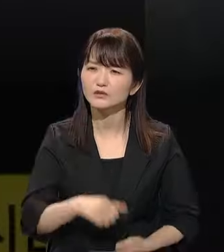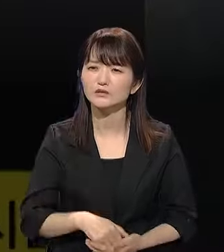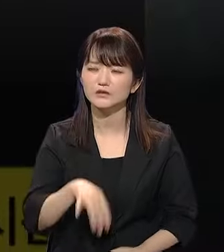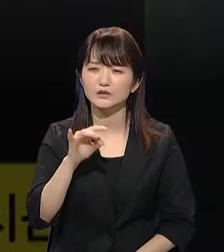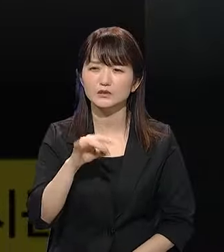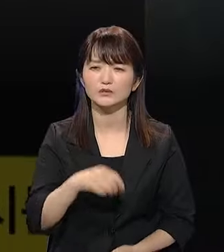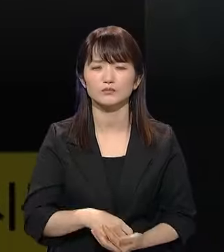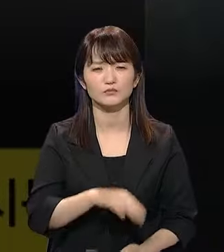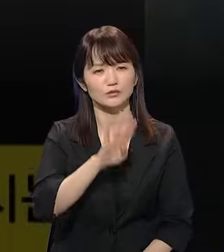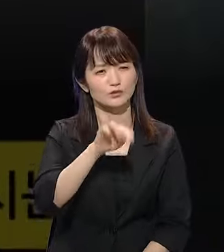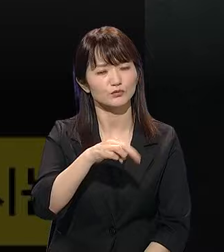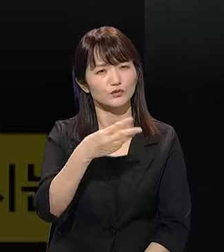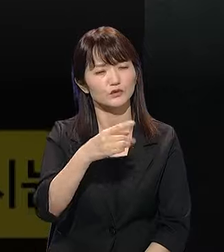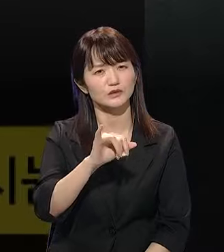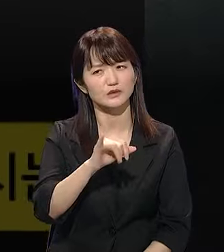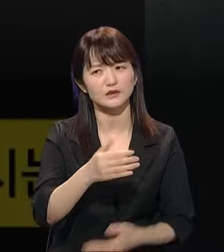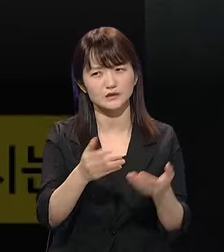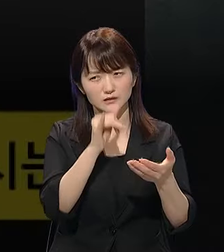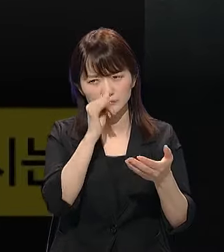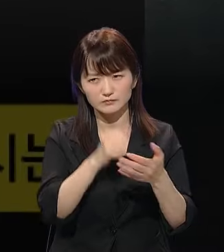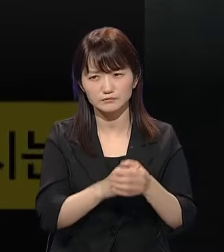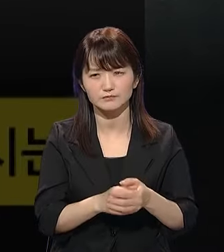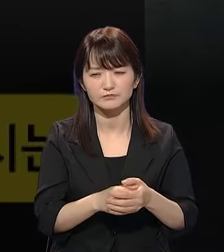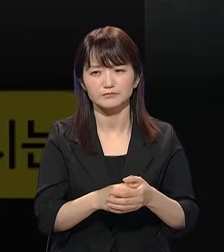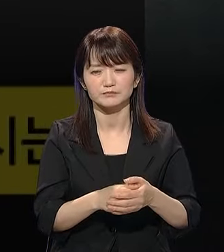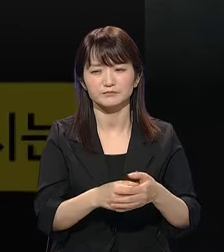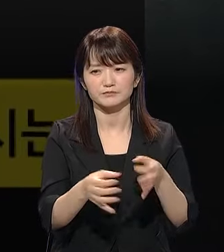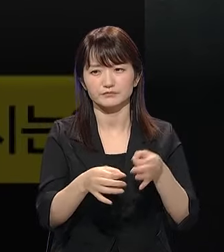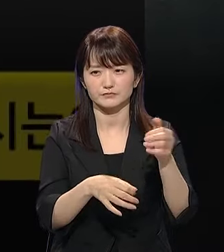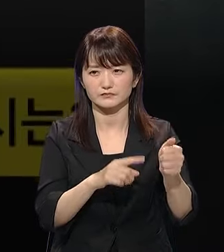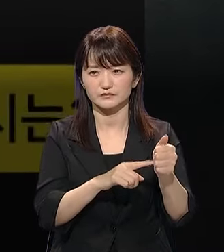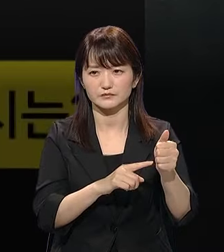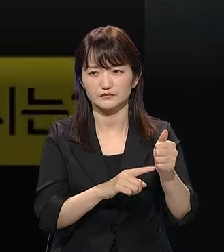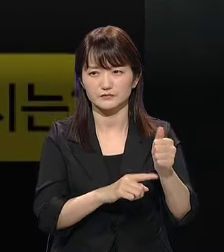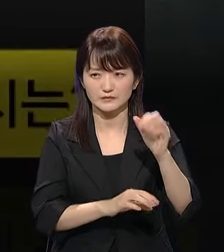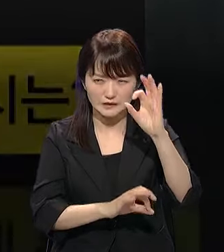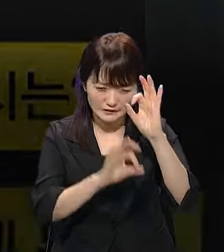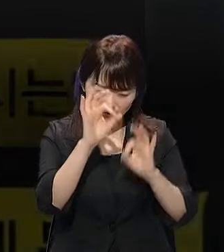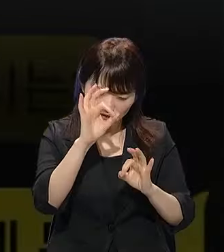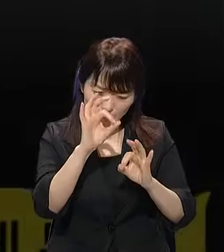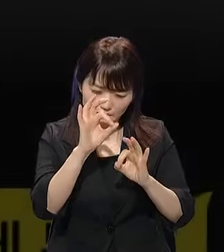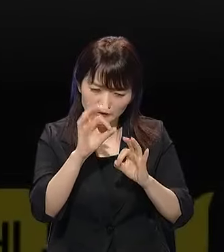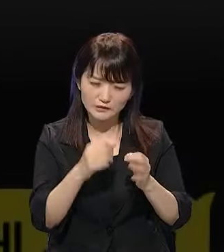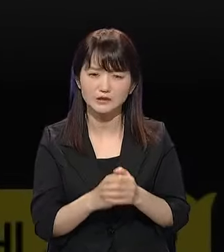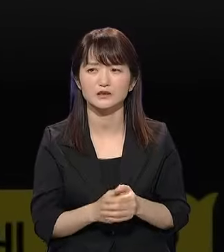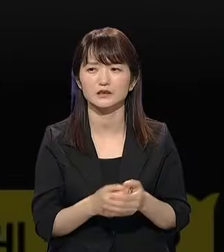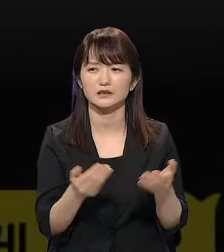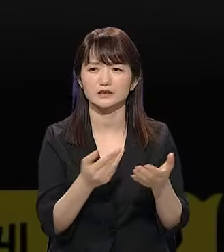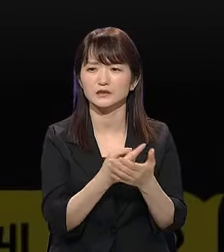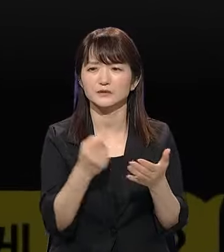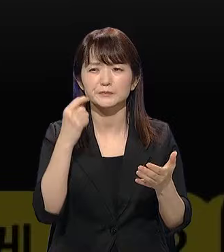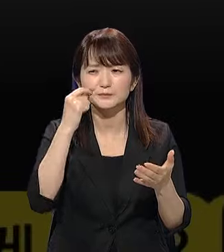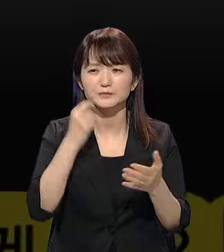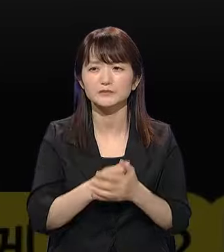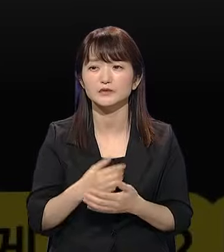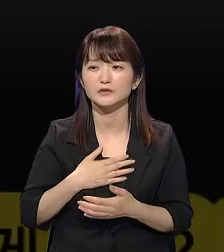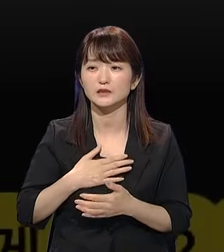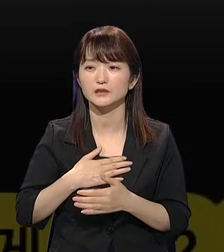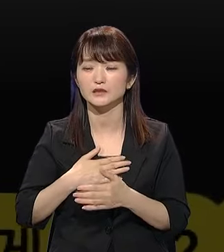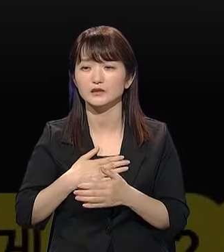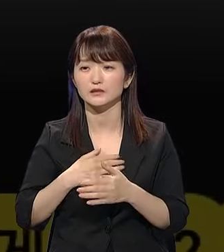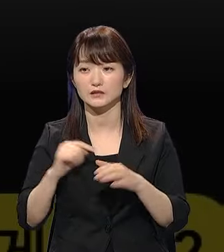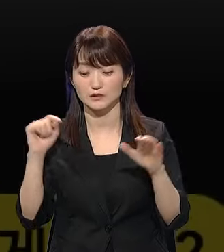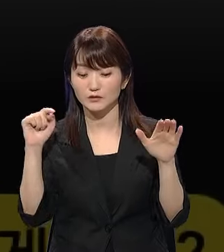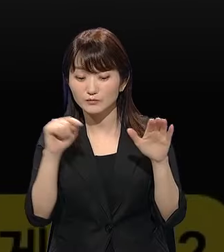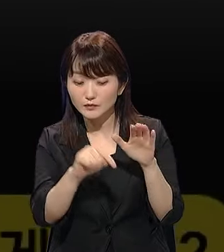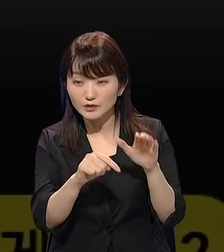일한다고 했었거든요. 원장님이 실수를 해서 조퇴 처리가 안 됐다 이런 식으로 얘기를 하면서 내보고 방문 홈케어를